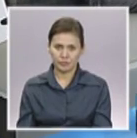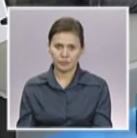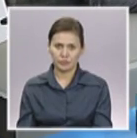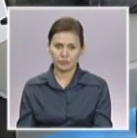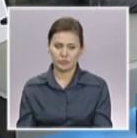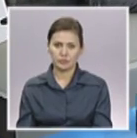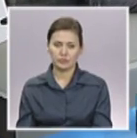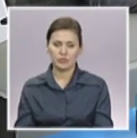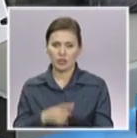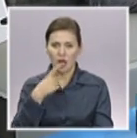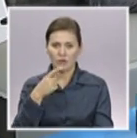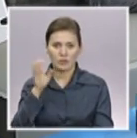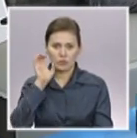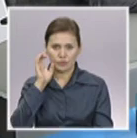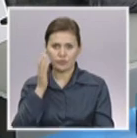Добрый вечер. Говорите.